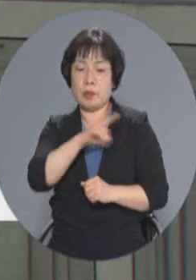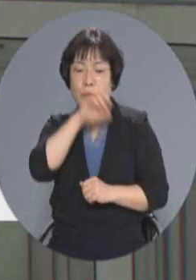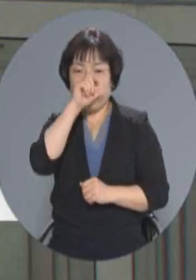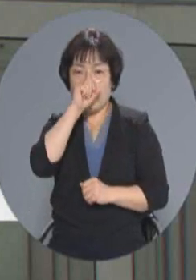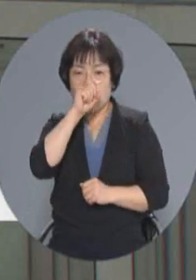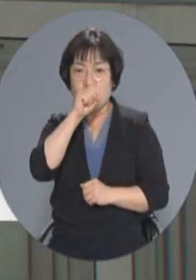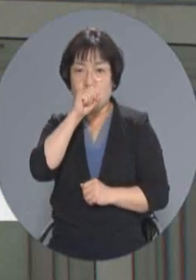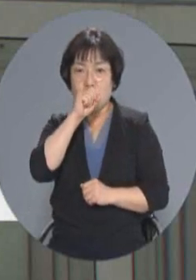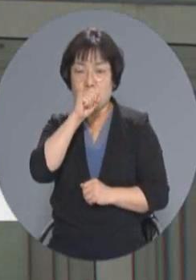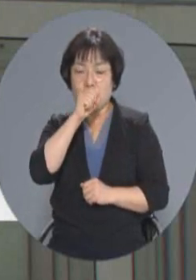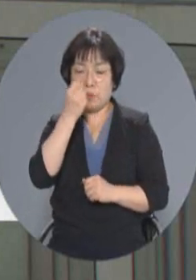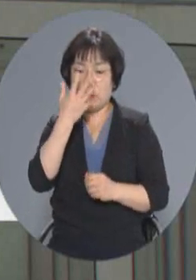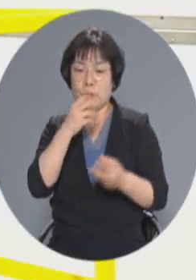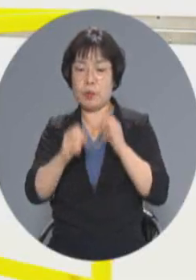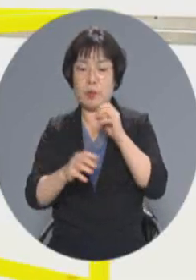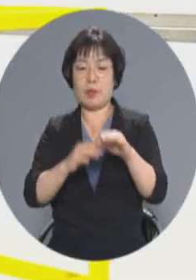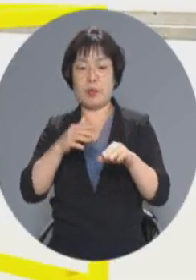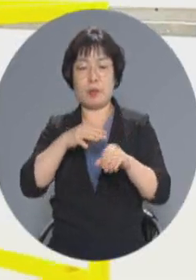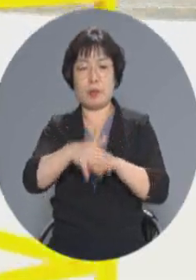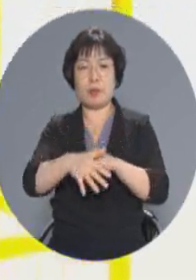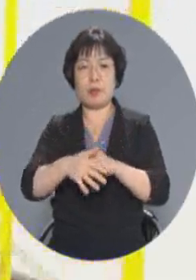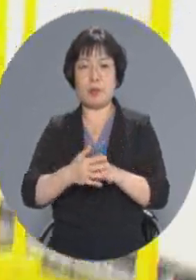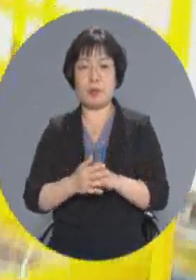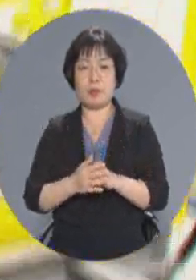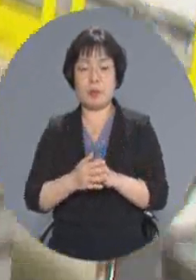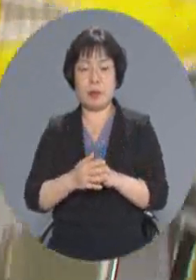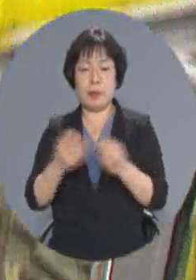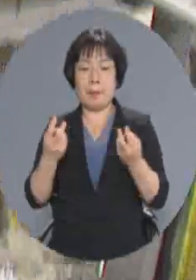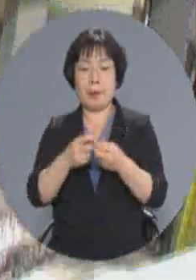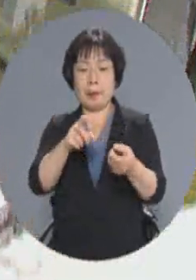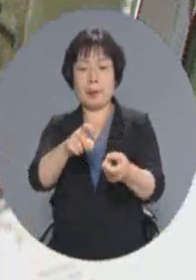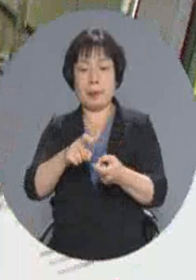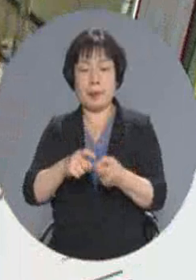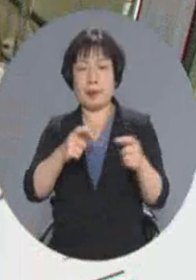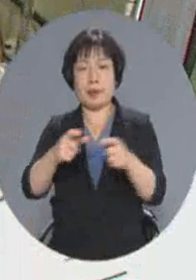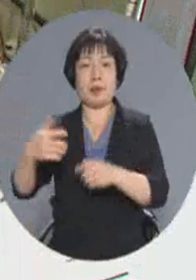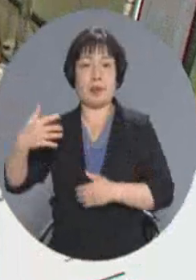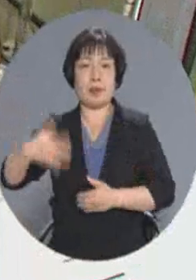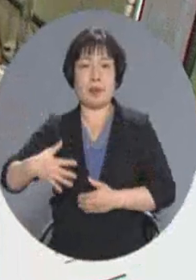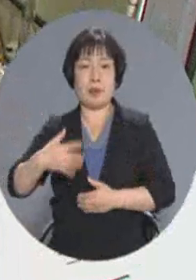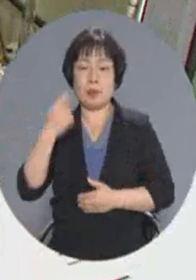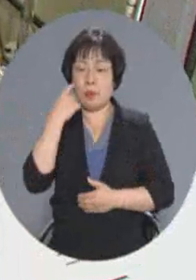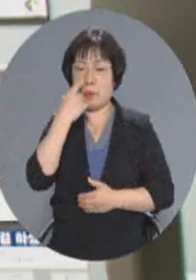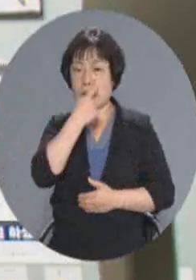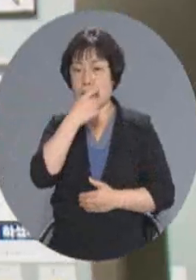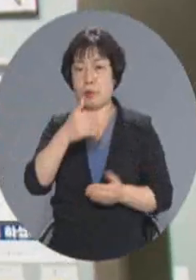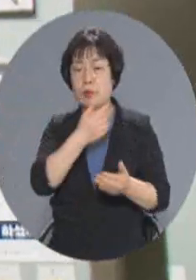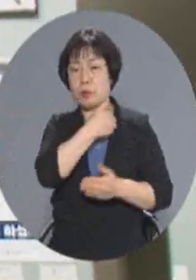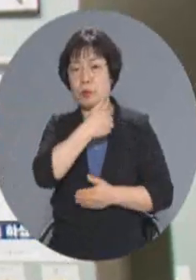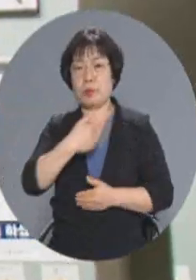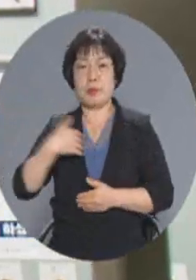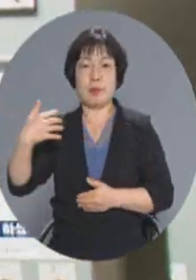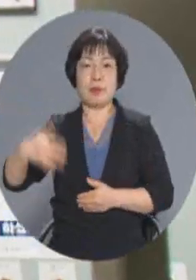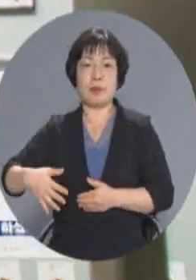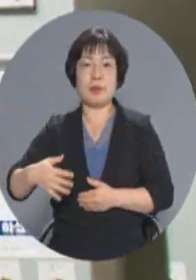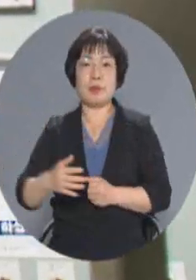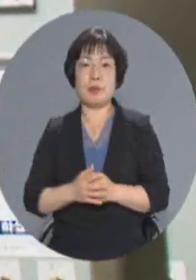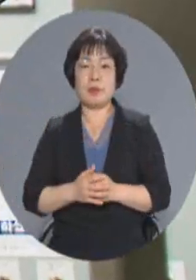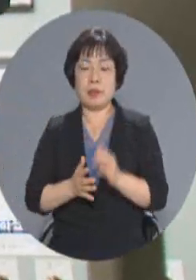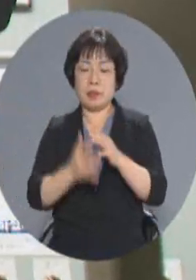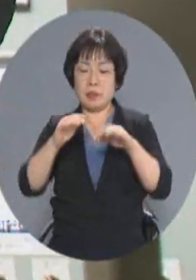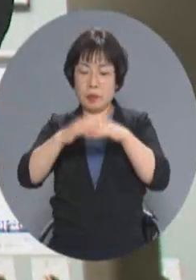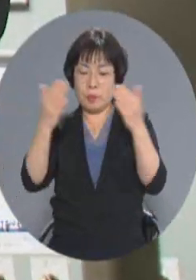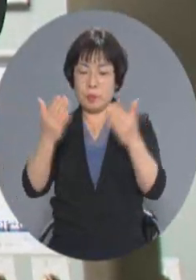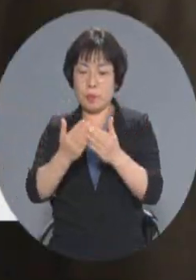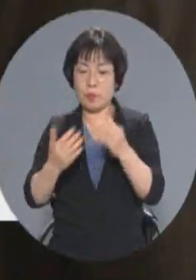대안적인 쓰레기 처리 방식이다. 아직 이 방식을 도입한 지자체가 없어 검증이 충분하게 이루어지지 않았고 도시